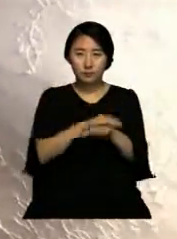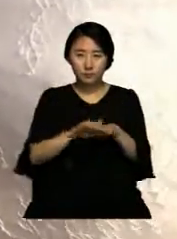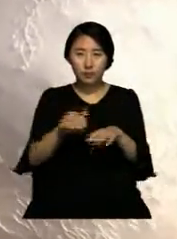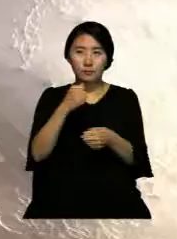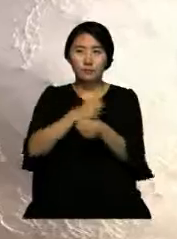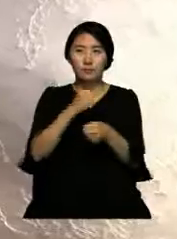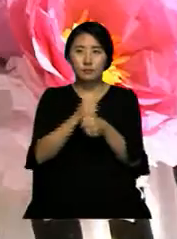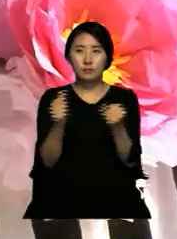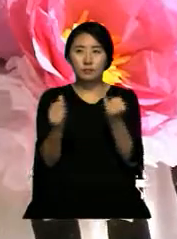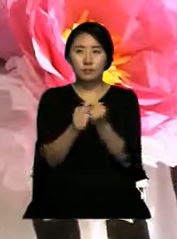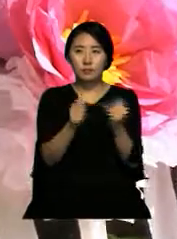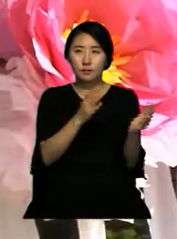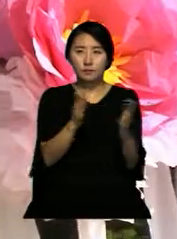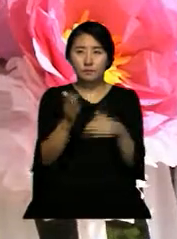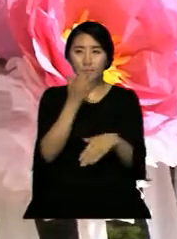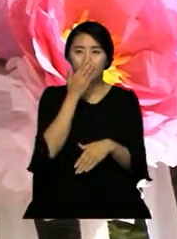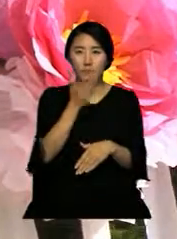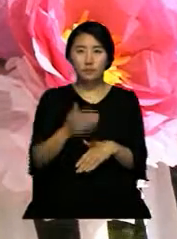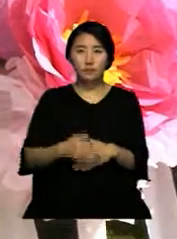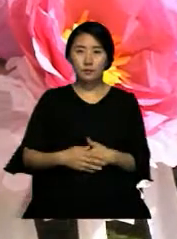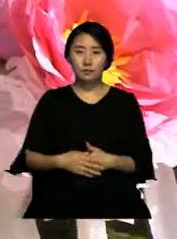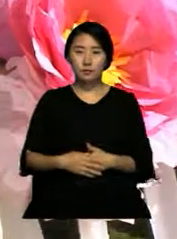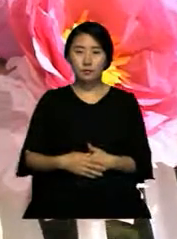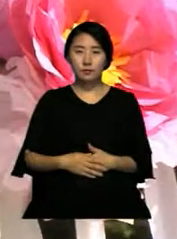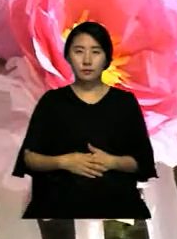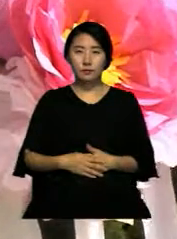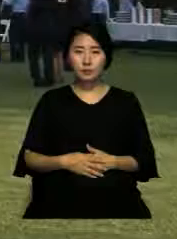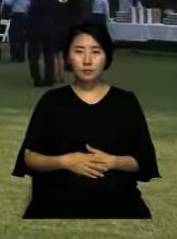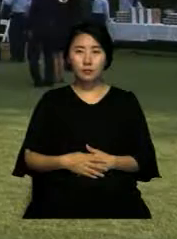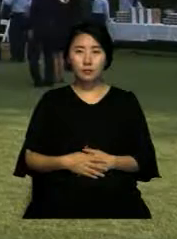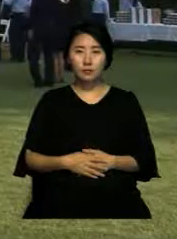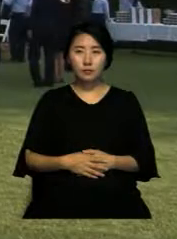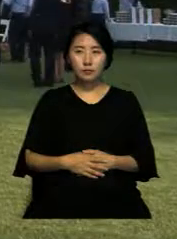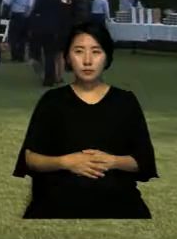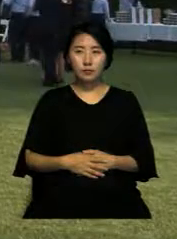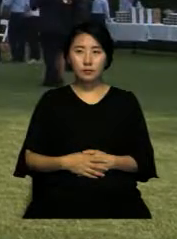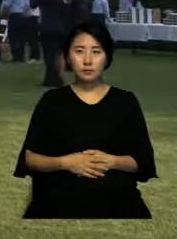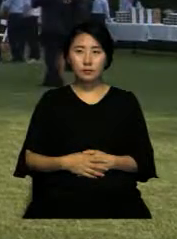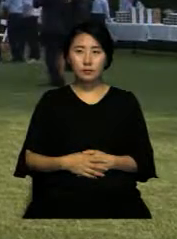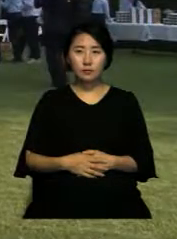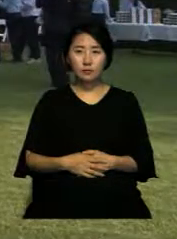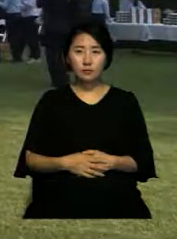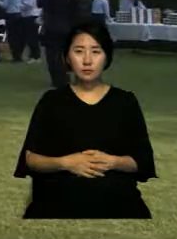예식을 준비할 수 있습니다. 딜라이브 서울 경기 케이블TV 이상범입니다.